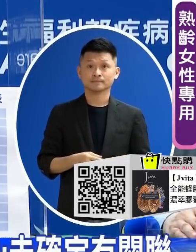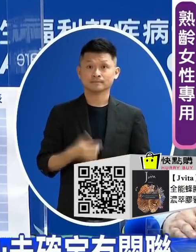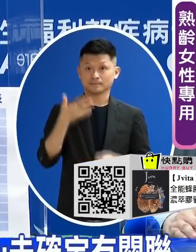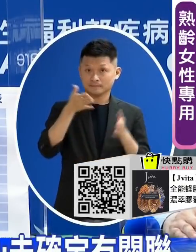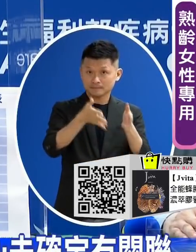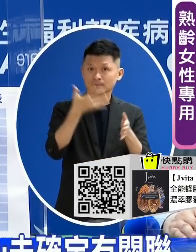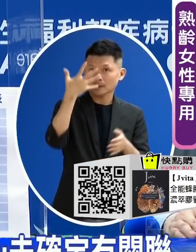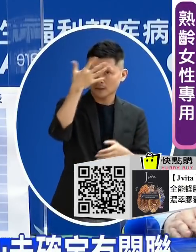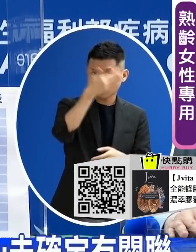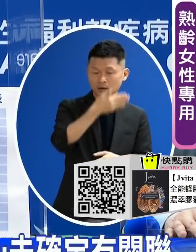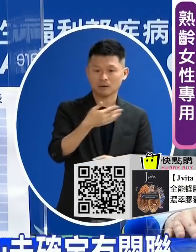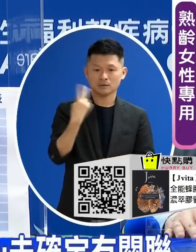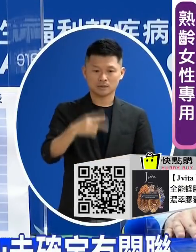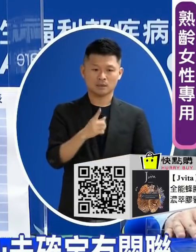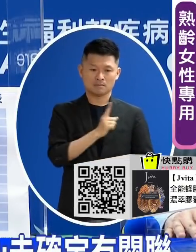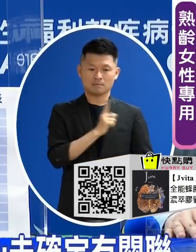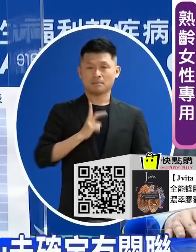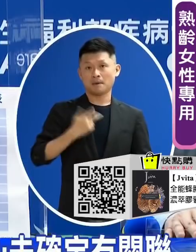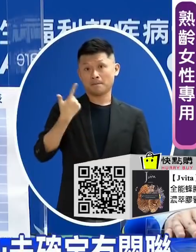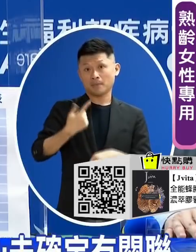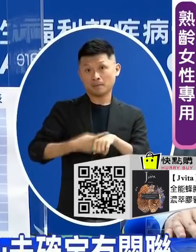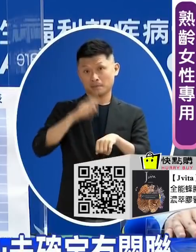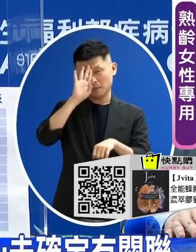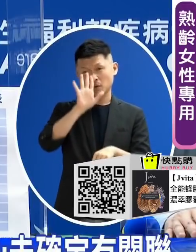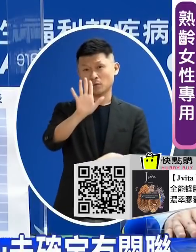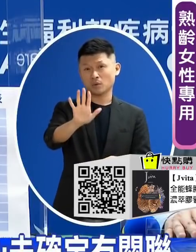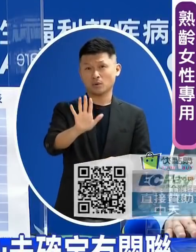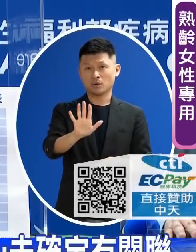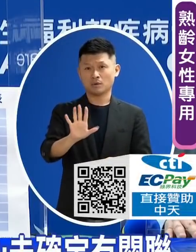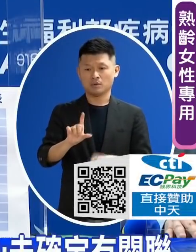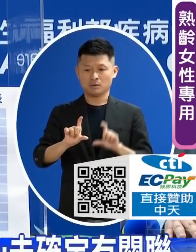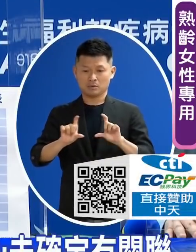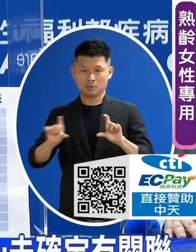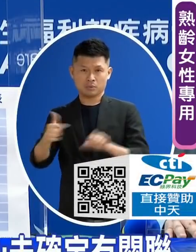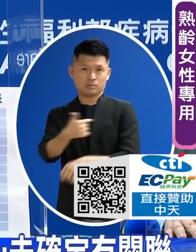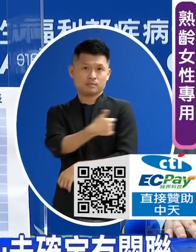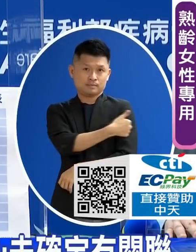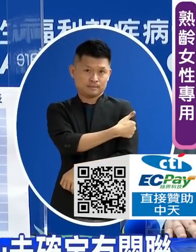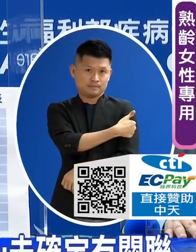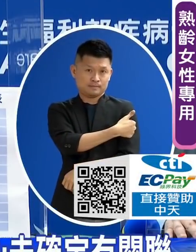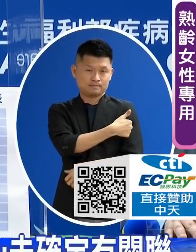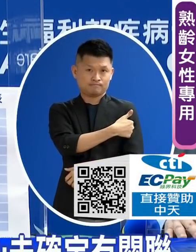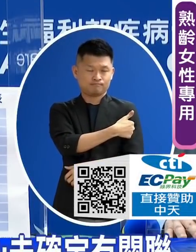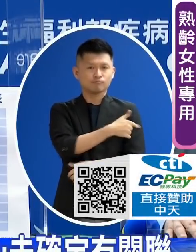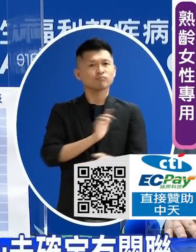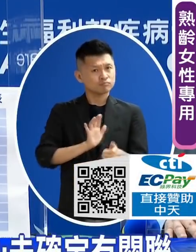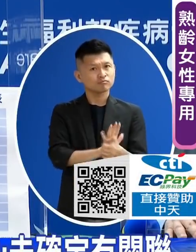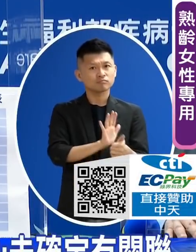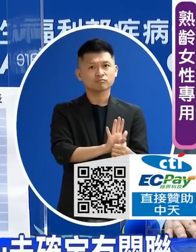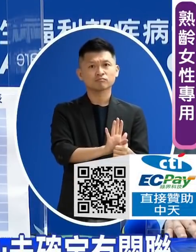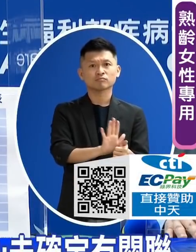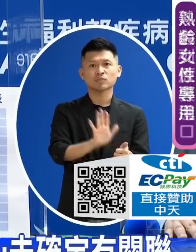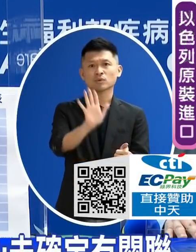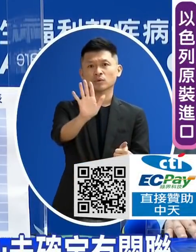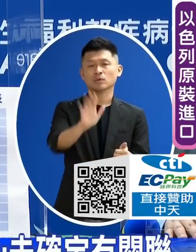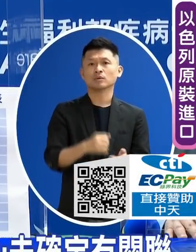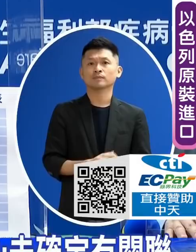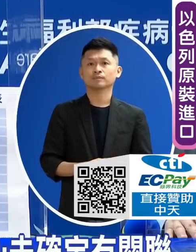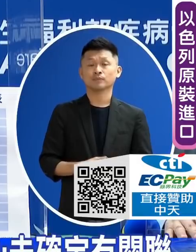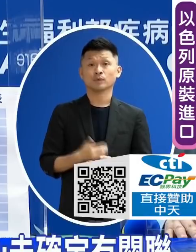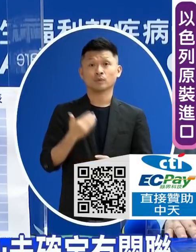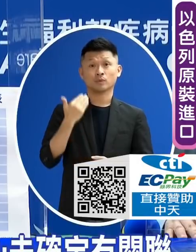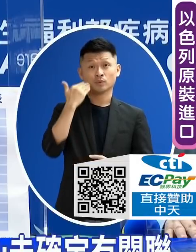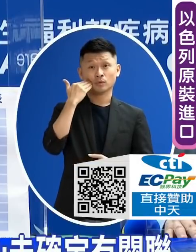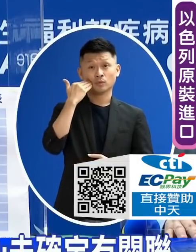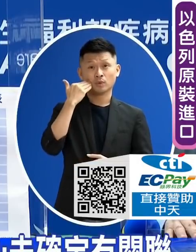加上有慢性病，哈，事实上哈，打疫苗它还是有比较多的好处，哈，要不然在染疫的时